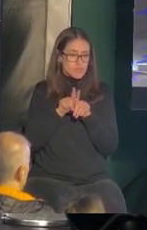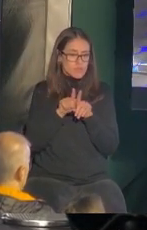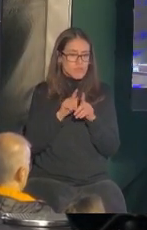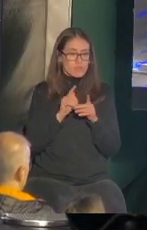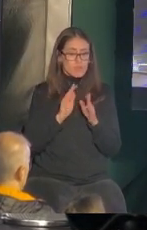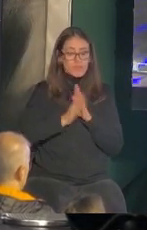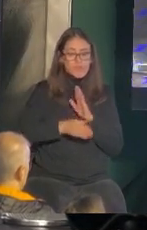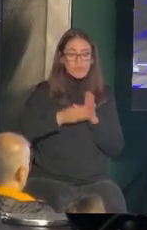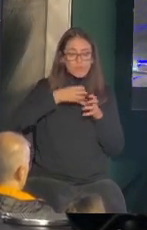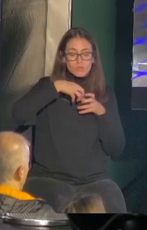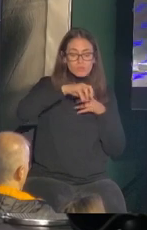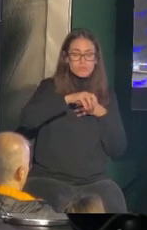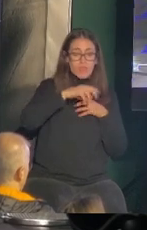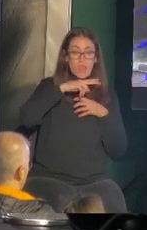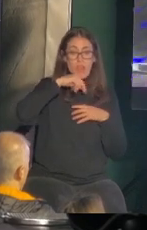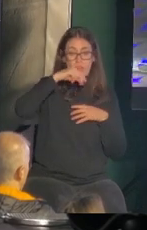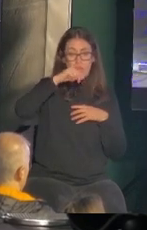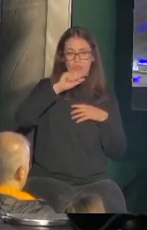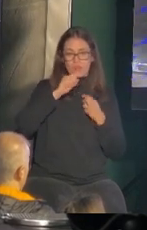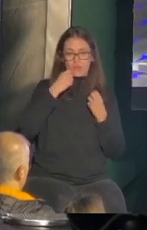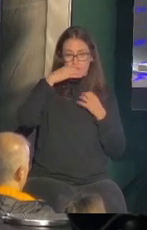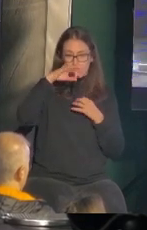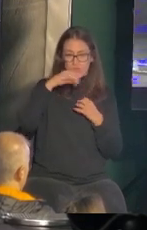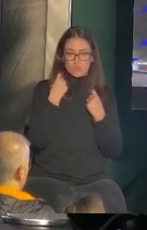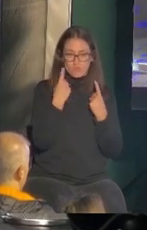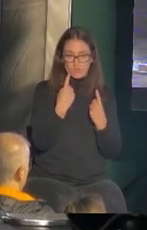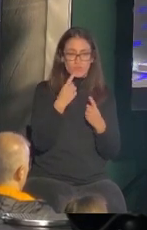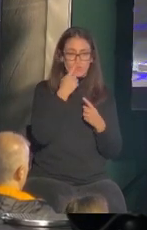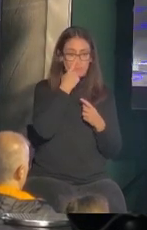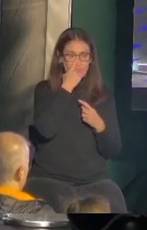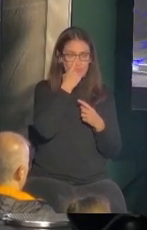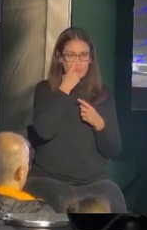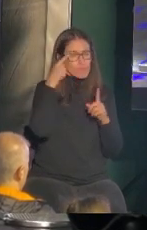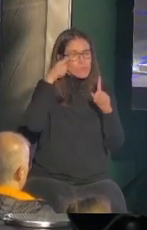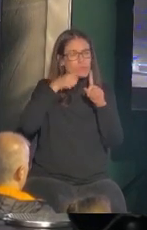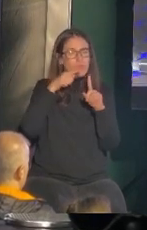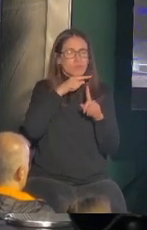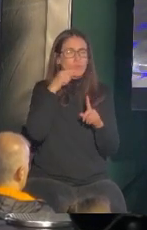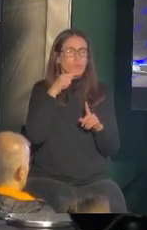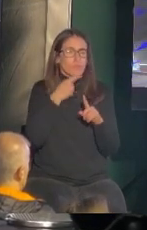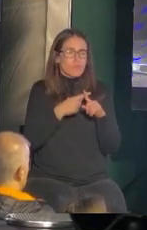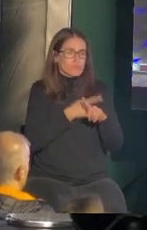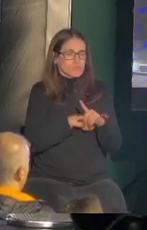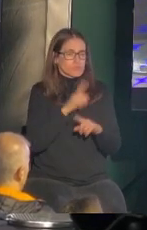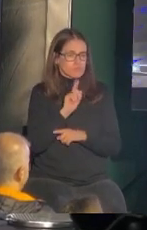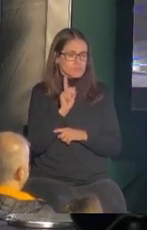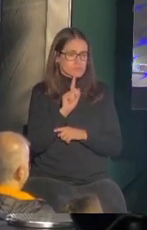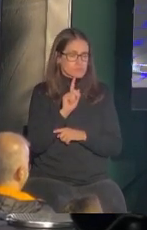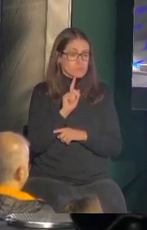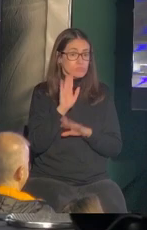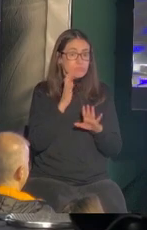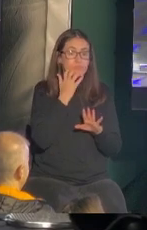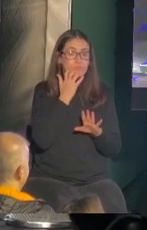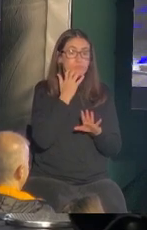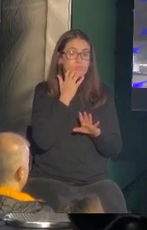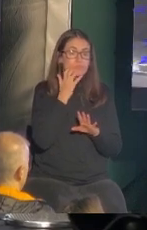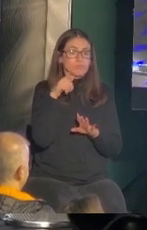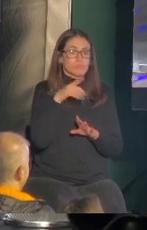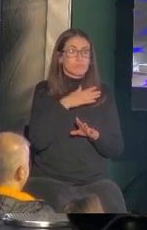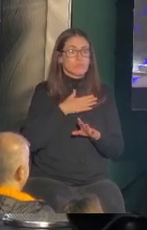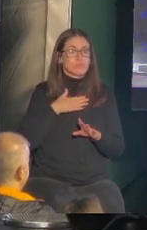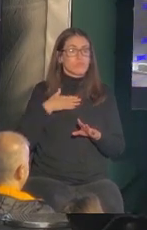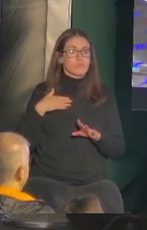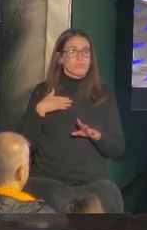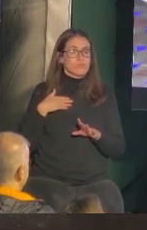a la mousse. Perquè tampoc m'interessa que sigui molt dolça, perquè aquí ja en tenim prou, però si volguéssim que